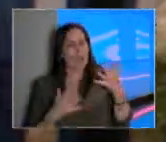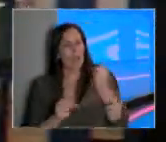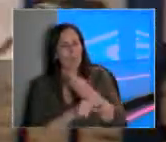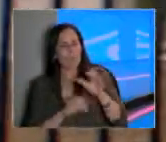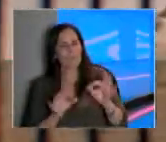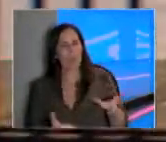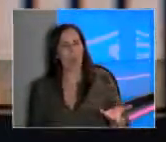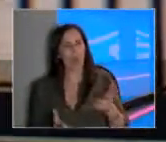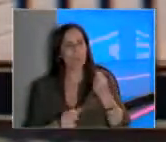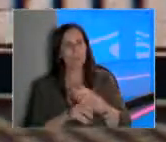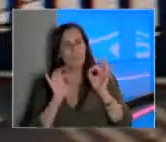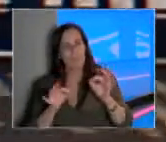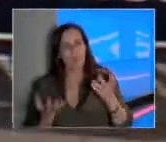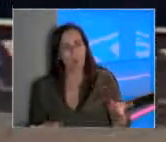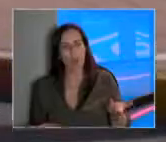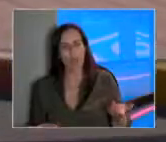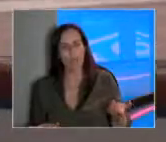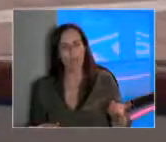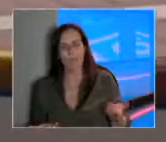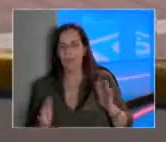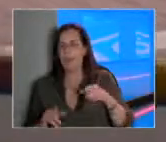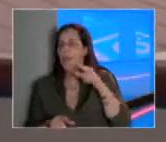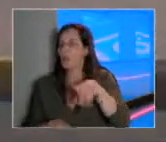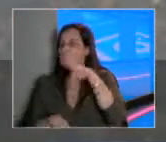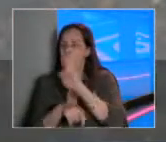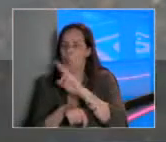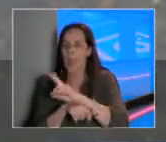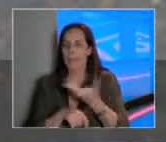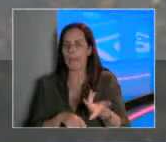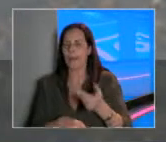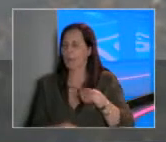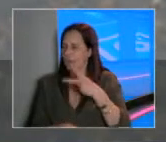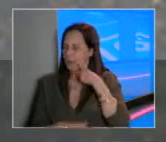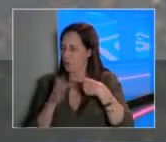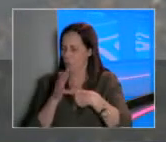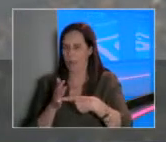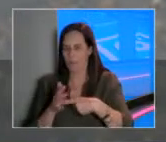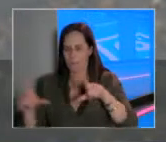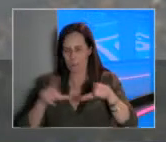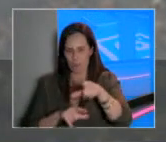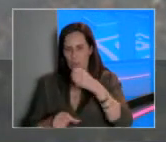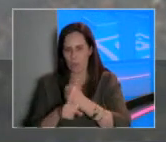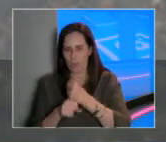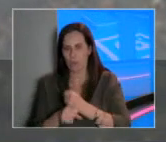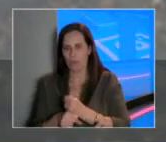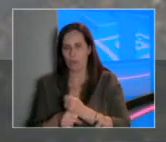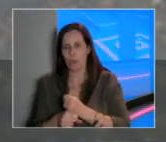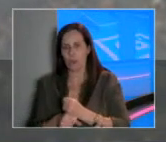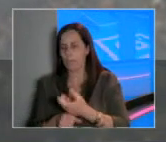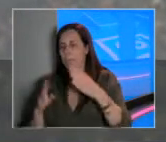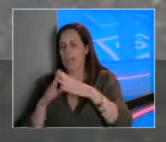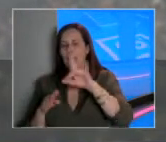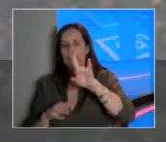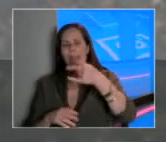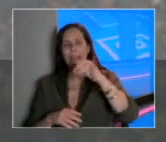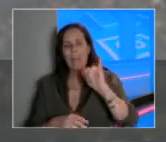זה בפועל, מר גנץ? איך עושים את זה בפועל? כלומר, איך אתה שומר על ה... כי אני ראיתי, נגיד, על פי המפות שאתם עושים, למשל, שבית חגי